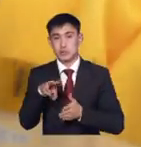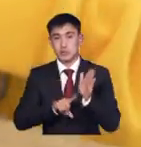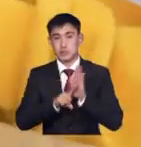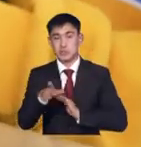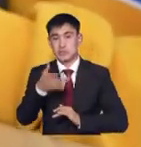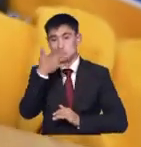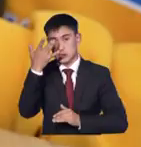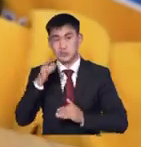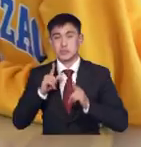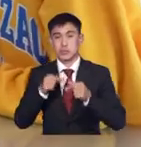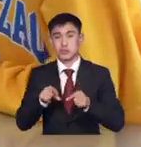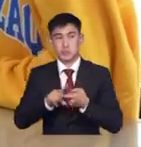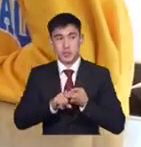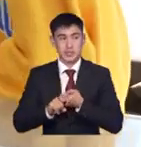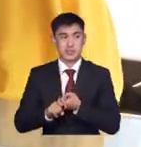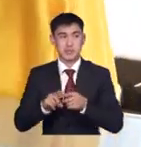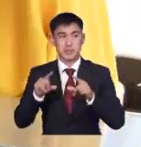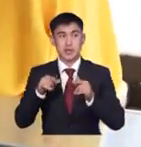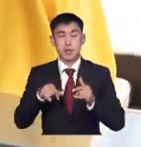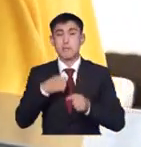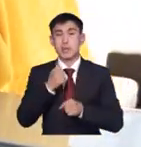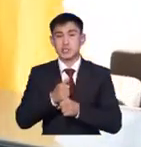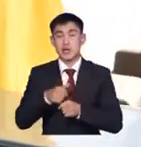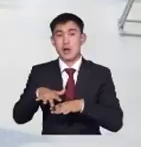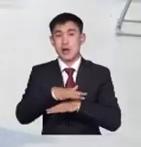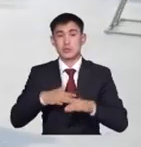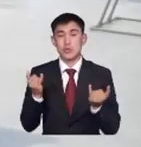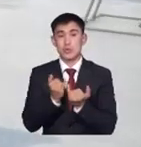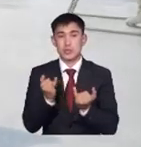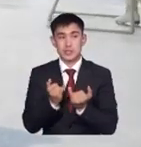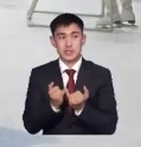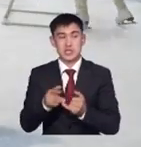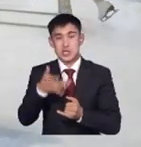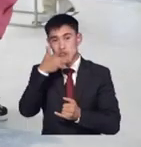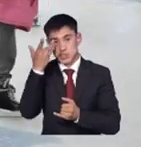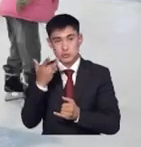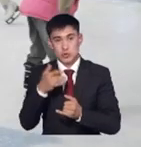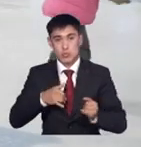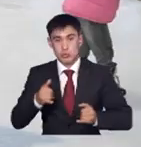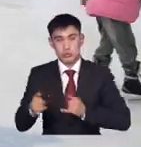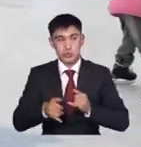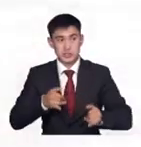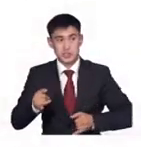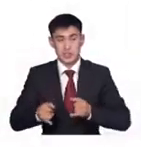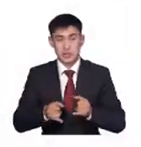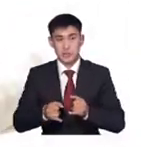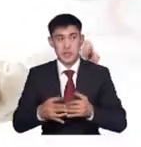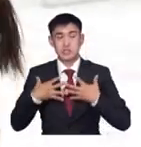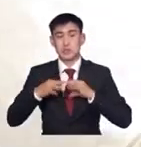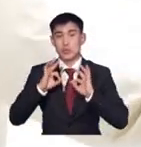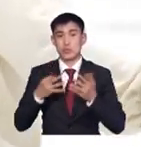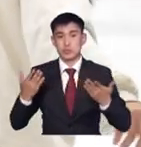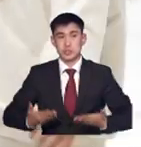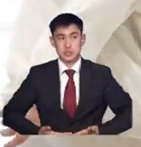жазғы демалысқа шығады. Осыған байланысты ғимарат басшылығы қала халқы мен қонақтарын жаз бойы мұз үстінде сырғанап, салауатты өмір